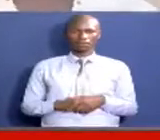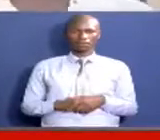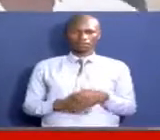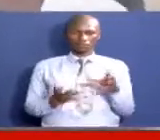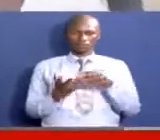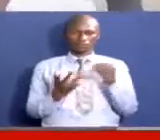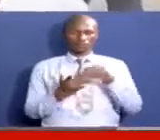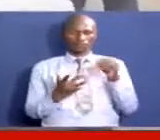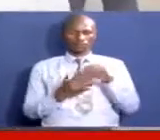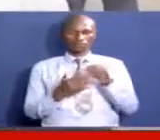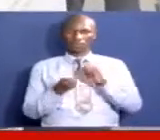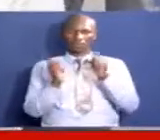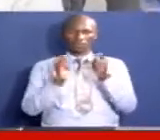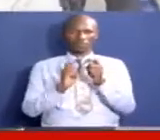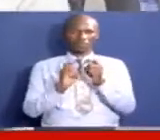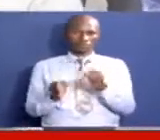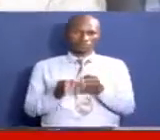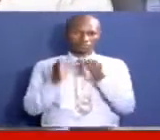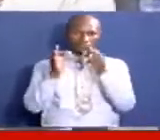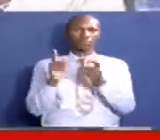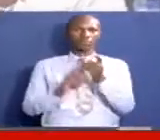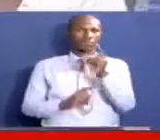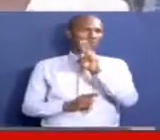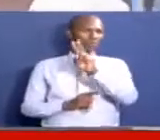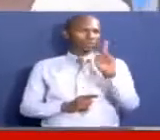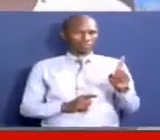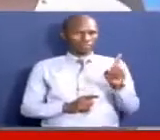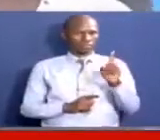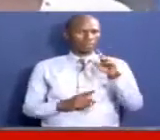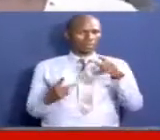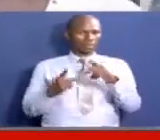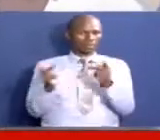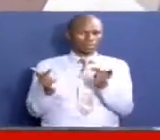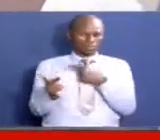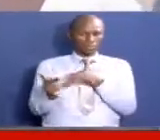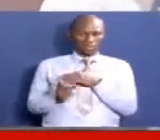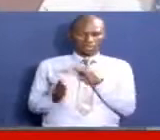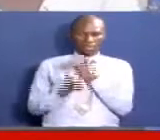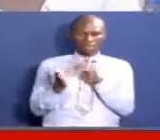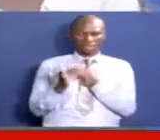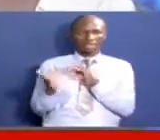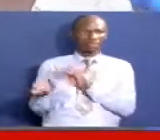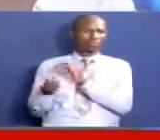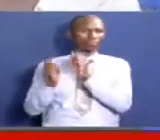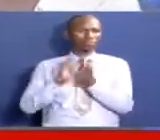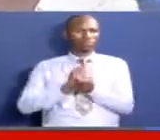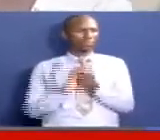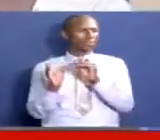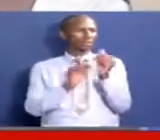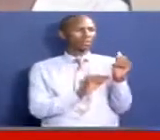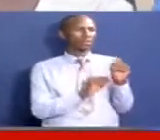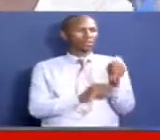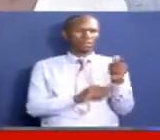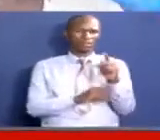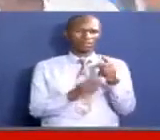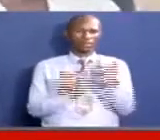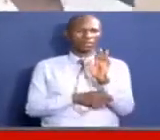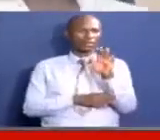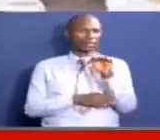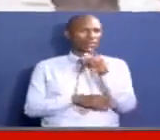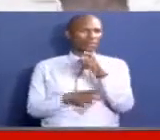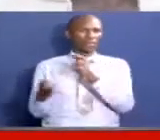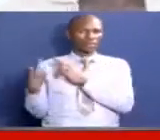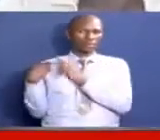watariki 21. Na kana kana tukune ya kura. Sia mchunjo ni kuzenzira watu wako ndukungi. Ito tuekulia, ula